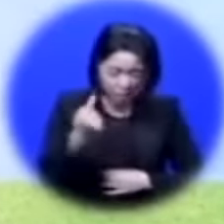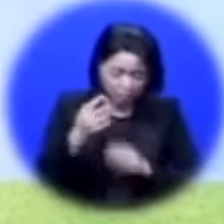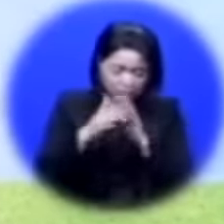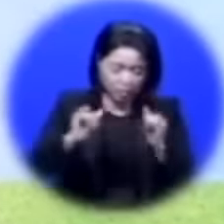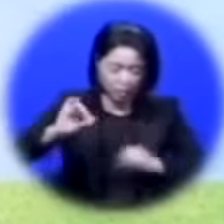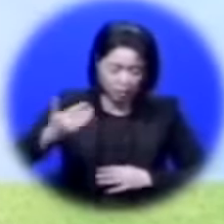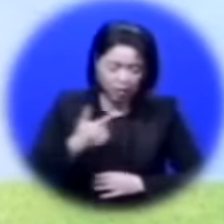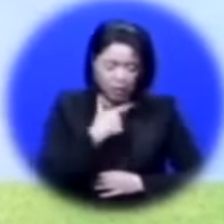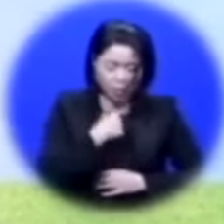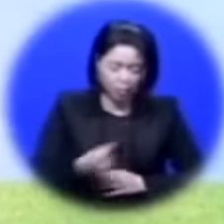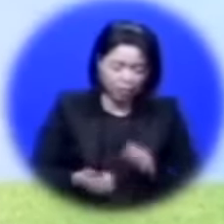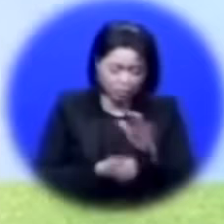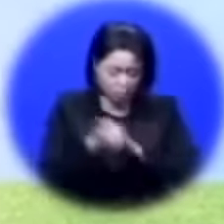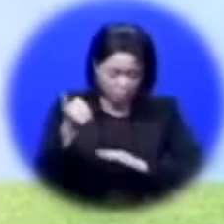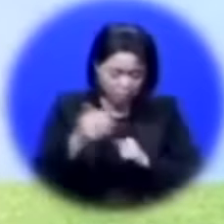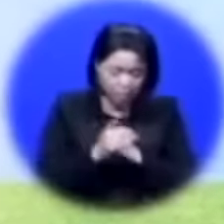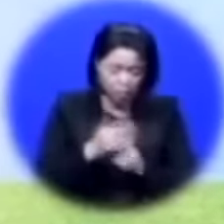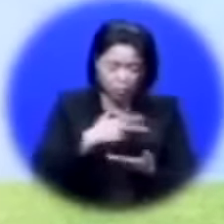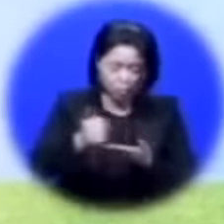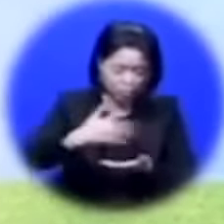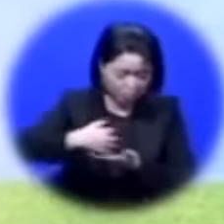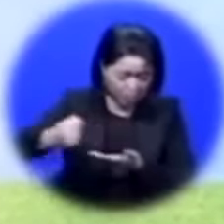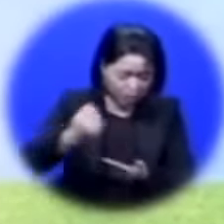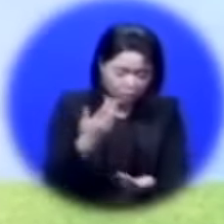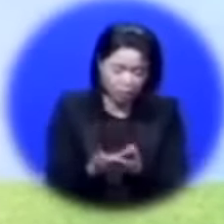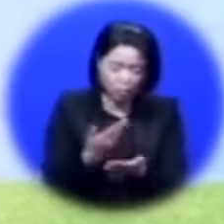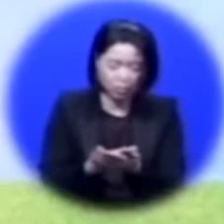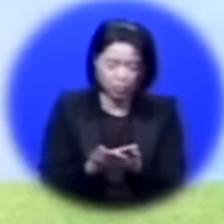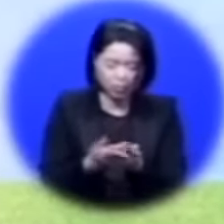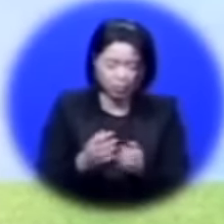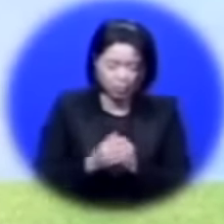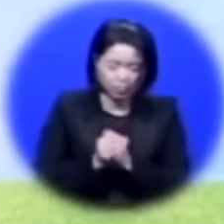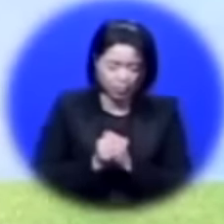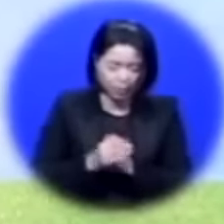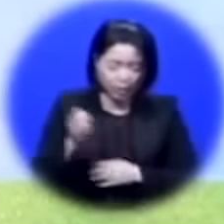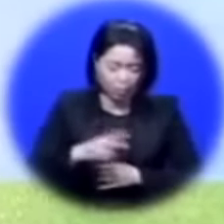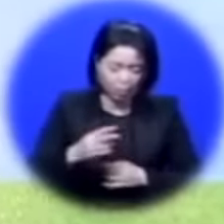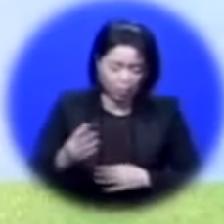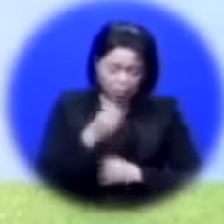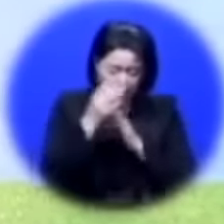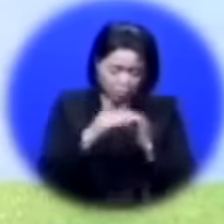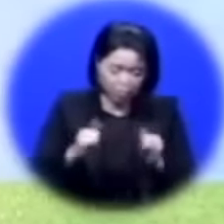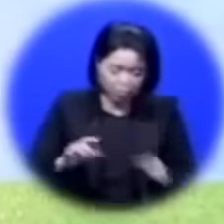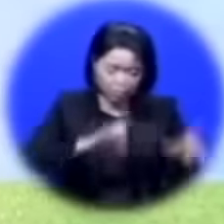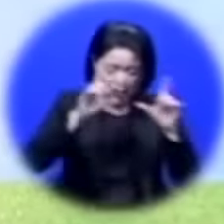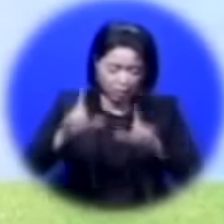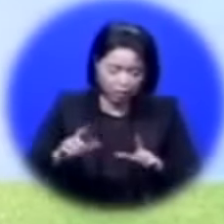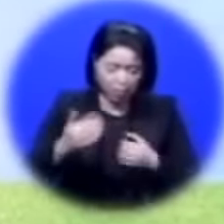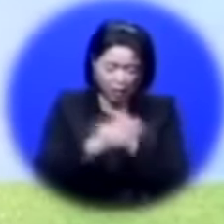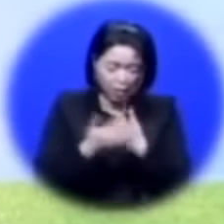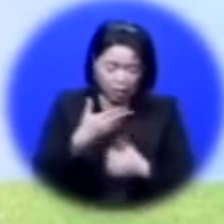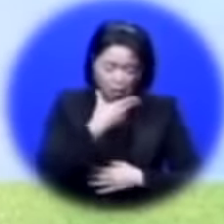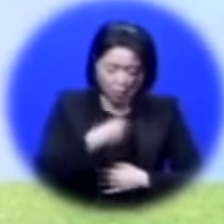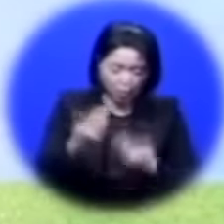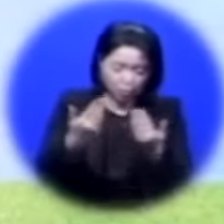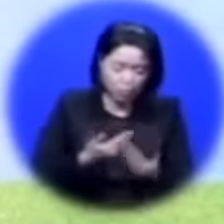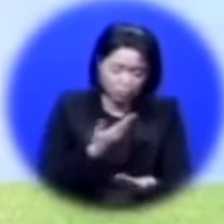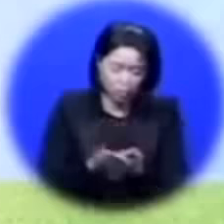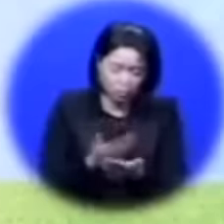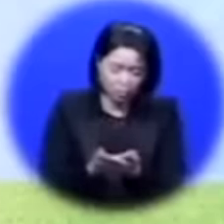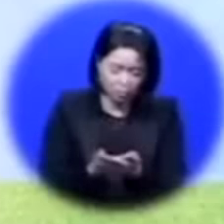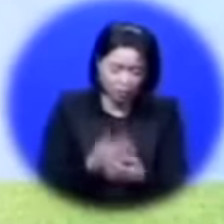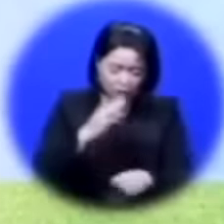원하는 소원을 주님 받아 주소서 그리고 성도들의 삶에 은혜와 복을 주소서